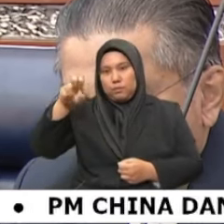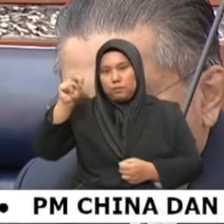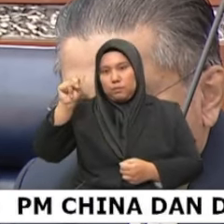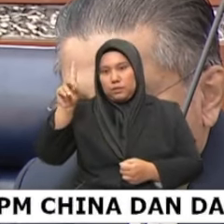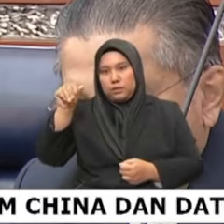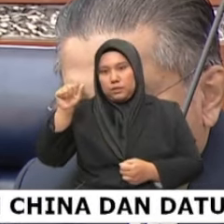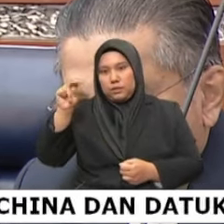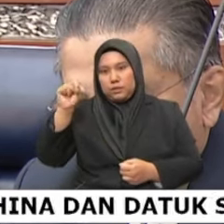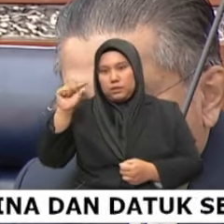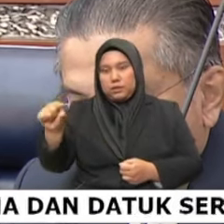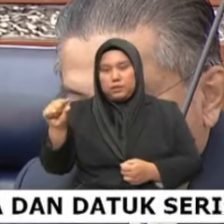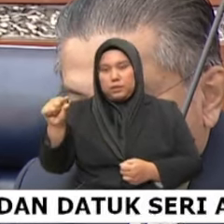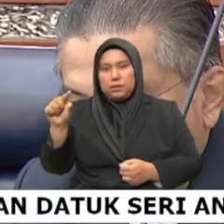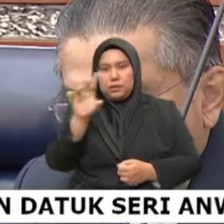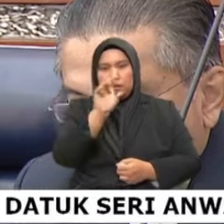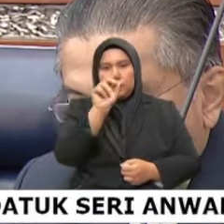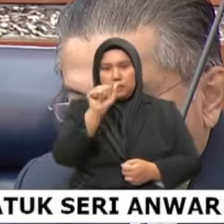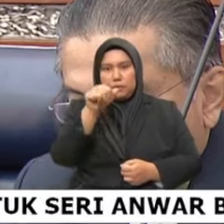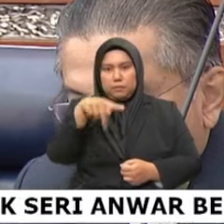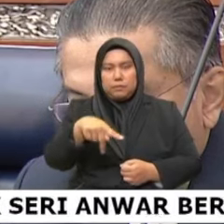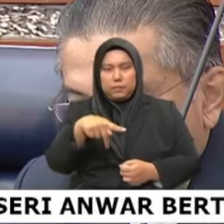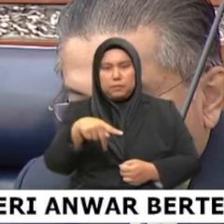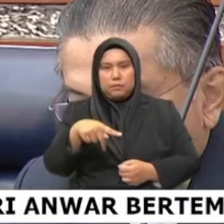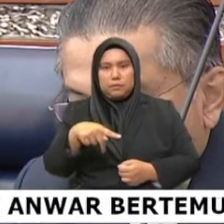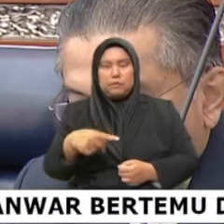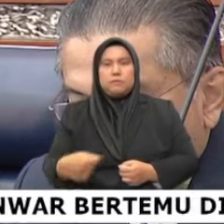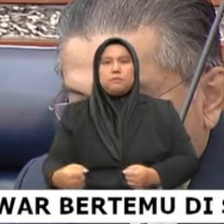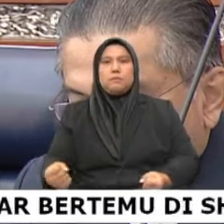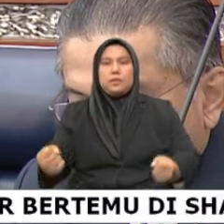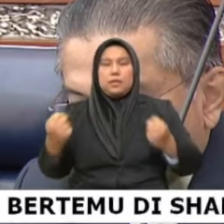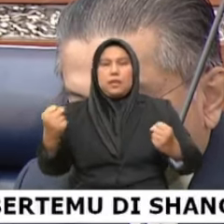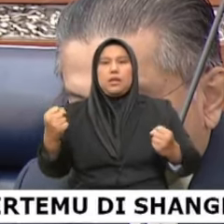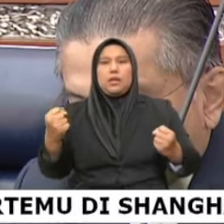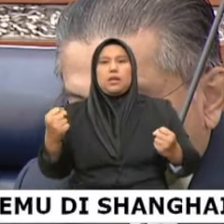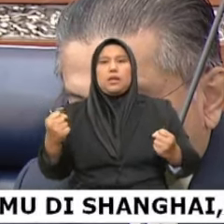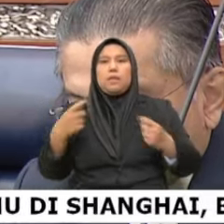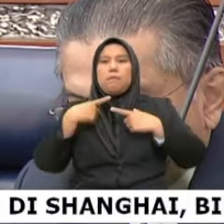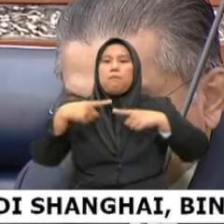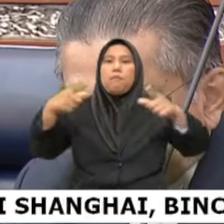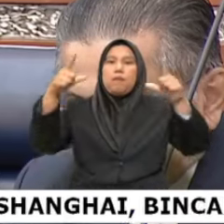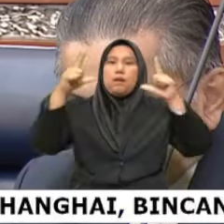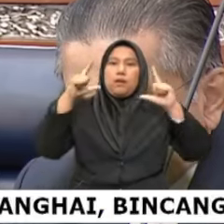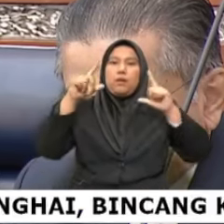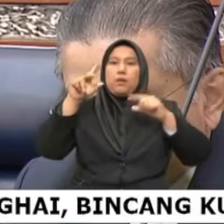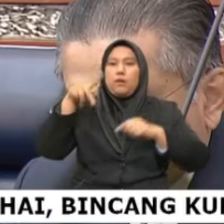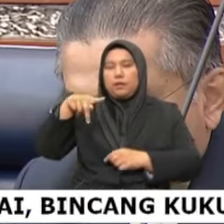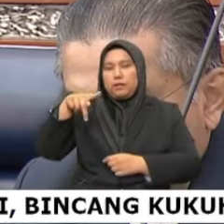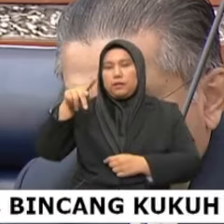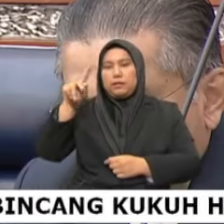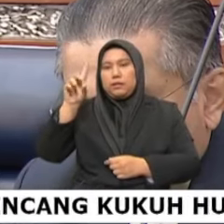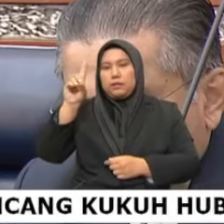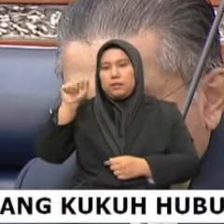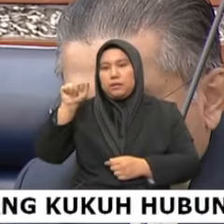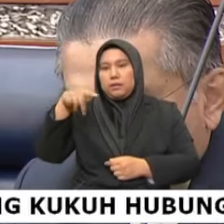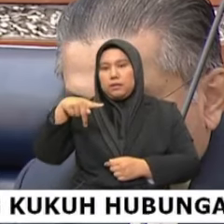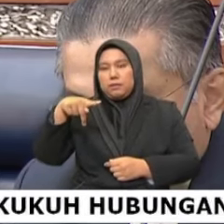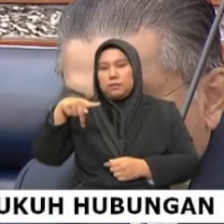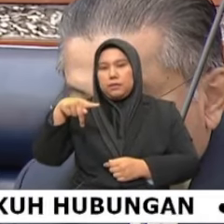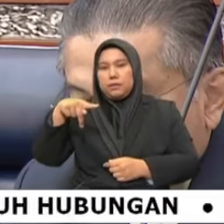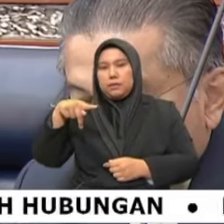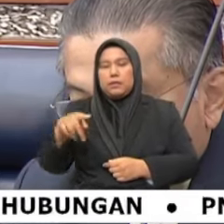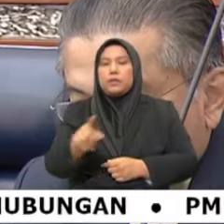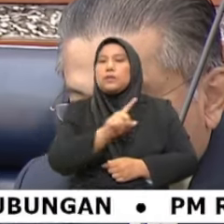DAP, kita perlu pertahankan maruah parti DAP kita. Kita tidak boleh membenarkan